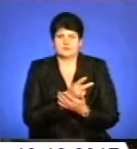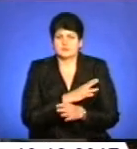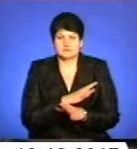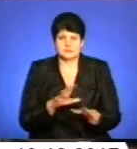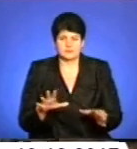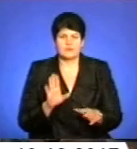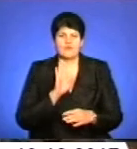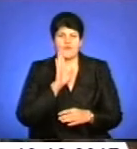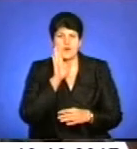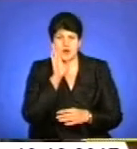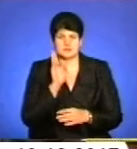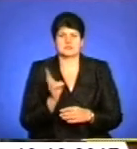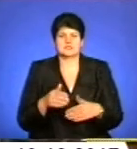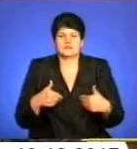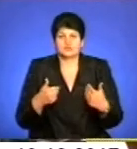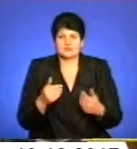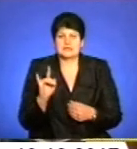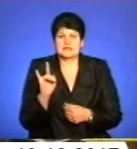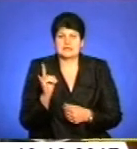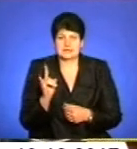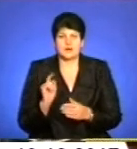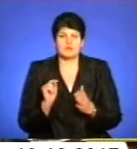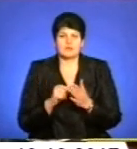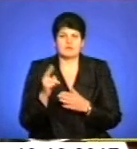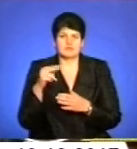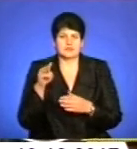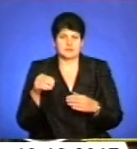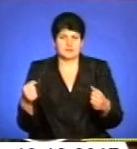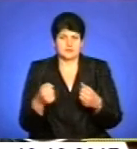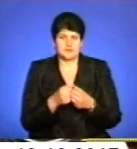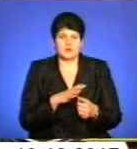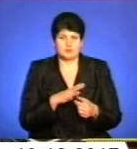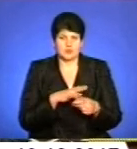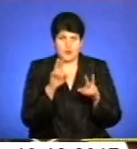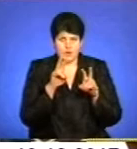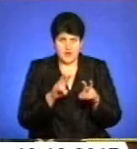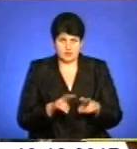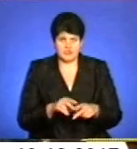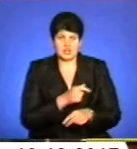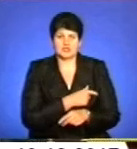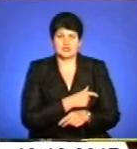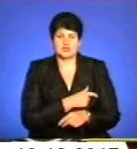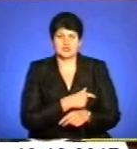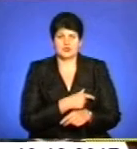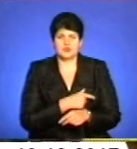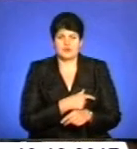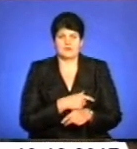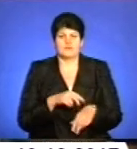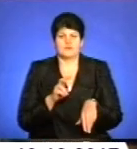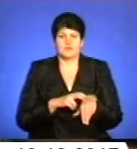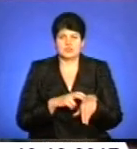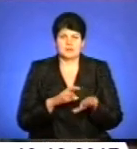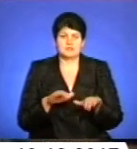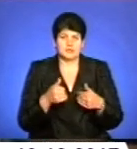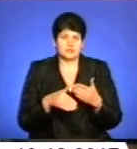звернулася дитина, яка потрапила в дорожньо-транспортну пригоду, була оглянута черговим ортопед-травматологом, дообстежена, надана відповідна